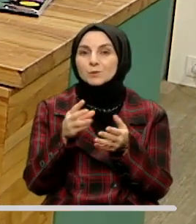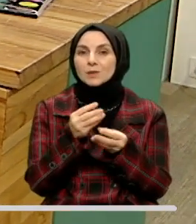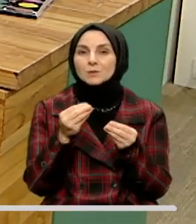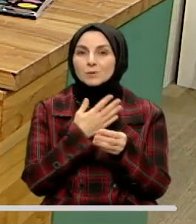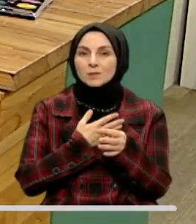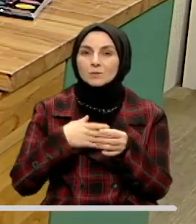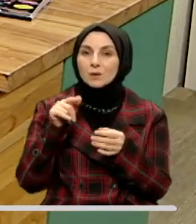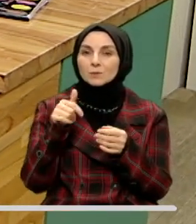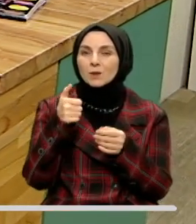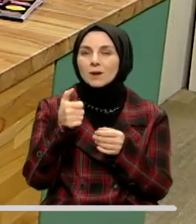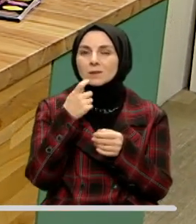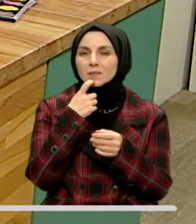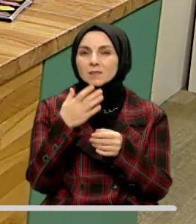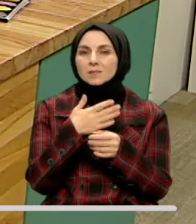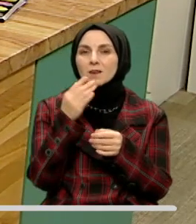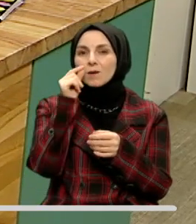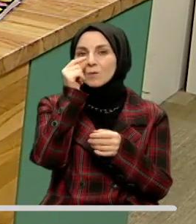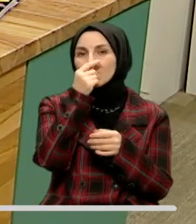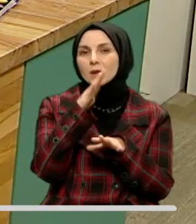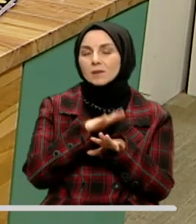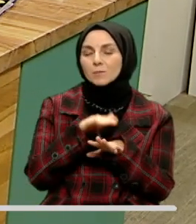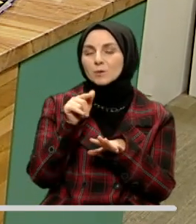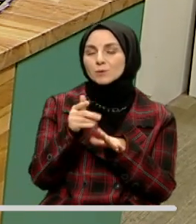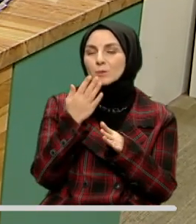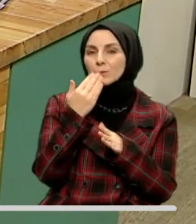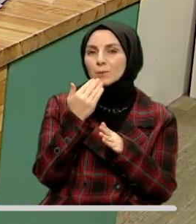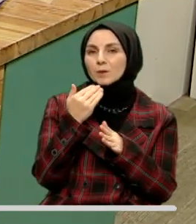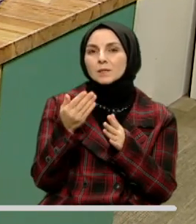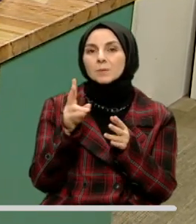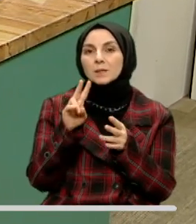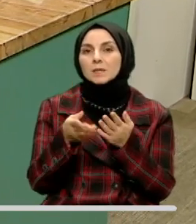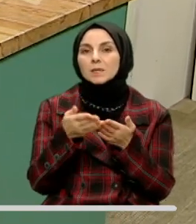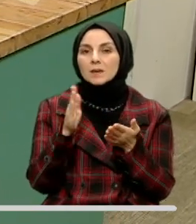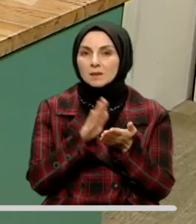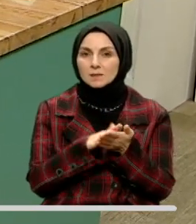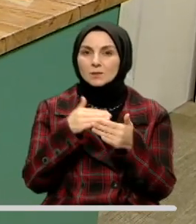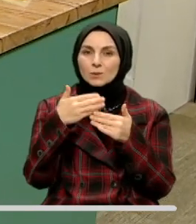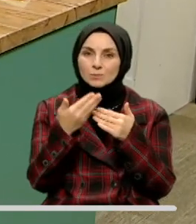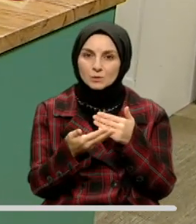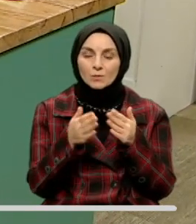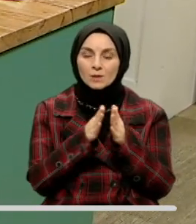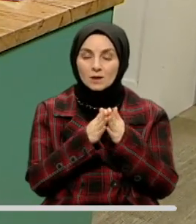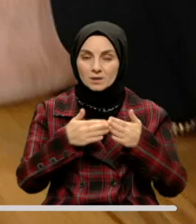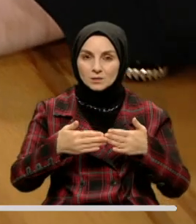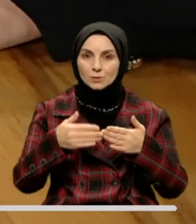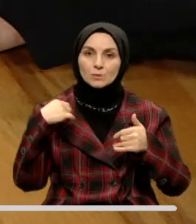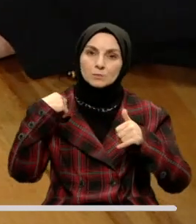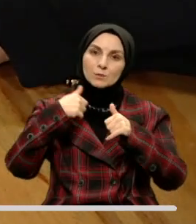bunu tabii biraz 6 yaş daha kolay yapabiliyor. Şöyle kağıdımızı ikiye önce bir katlıyorum. sonra açıyorum